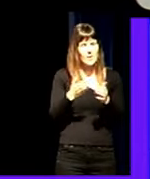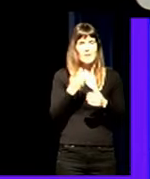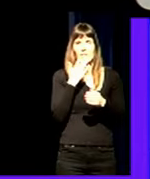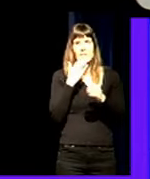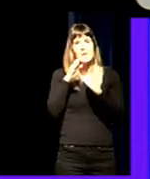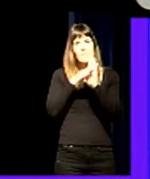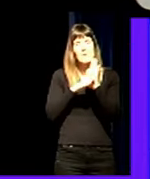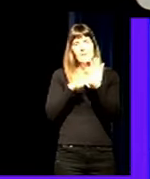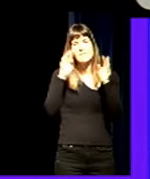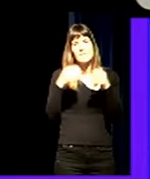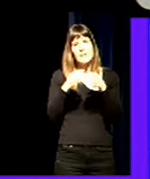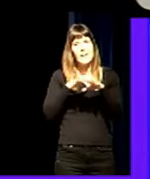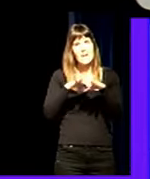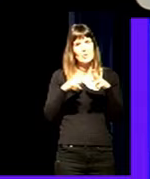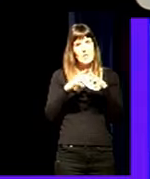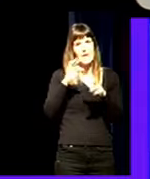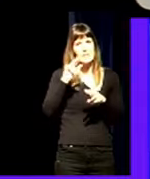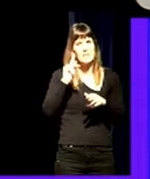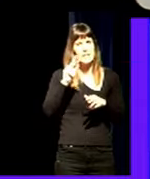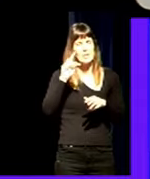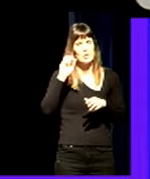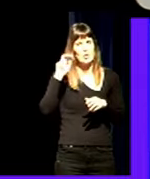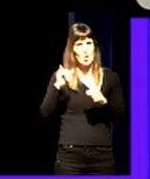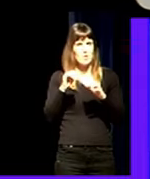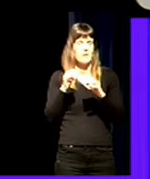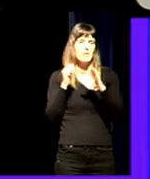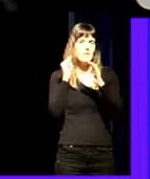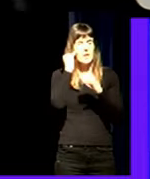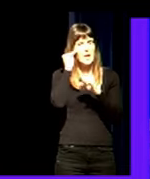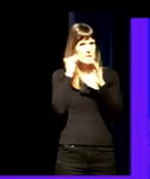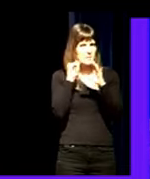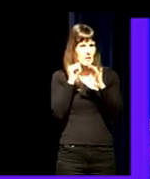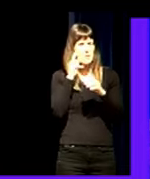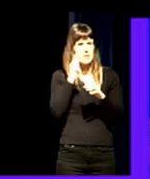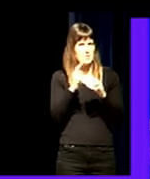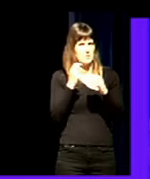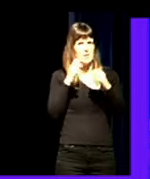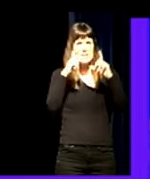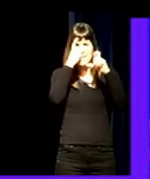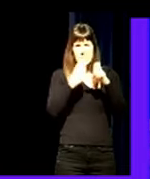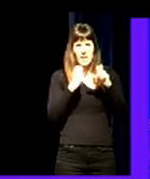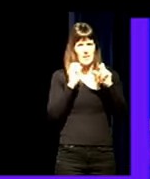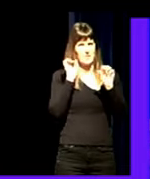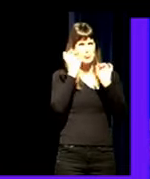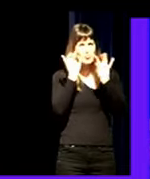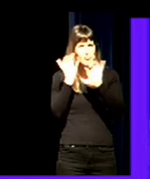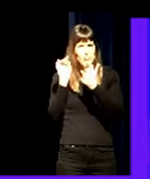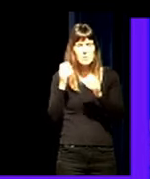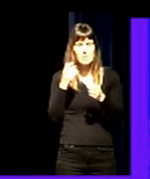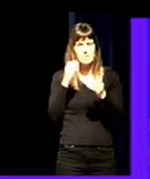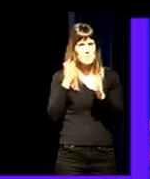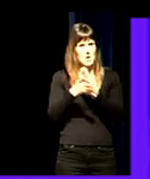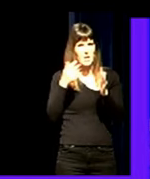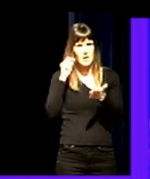egin dituzten azkartasuna eta irudiaren garrantzia, ezta? Baina beti ere, oh, sorpresa, Hangouts eta